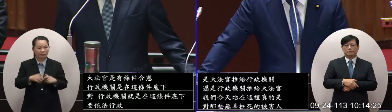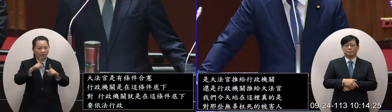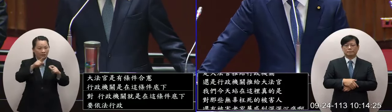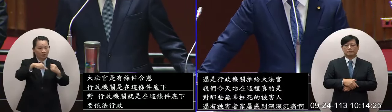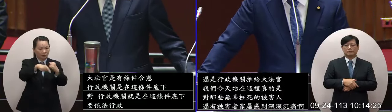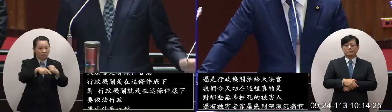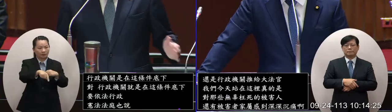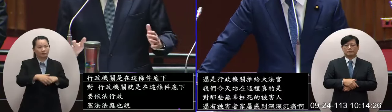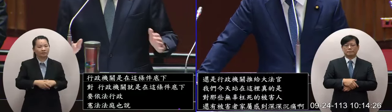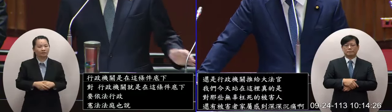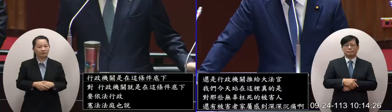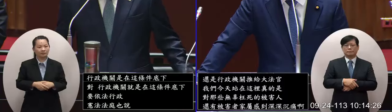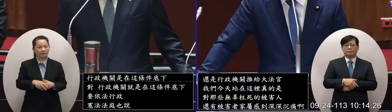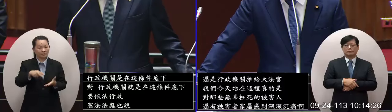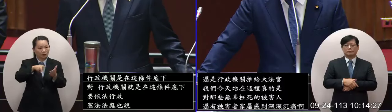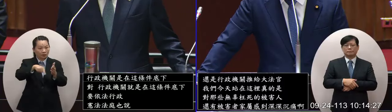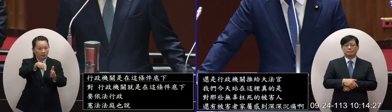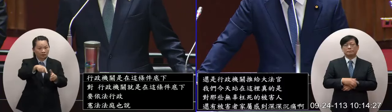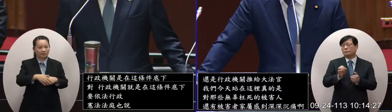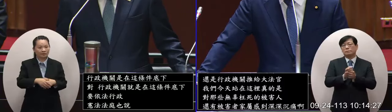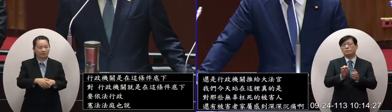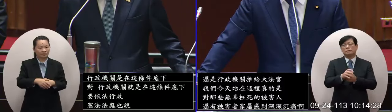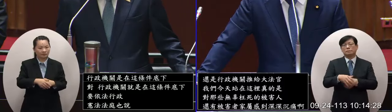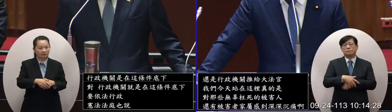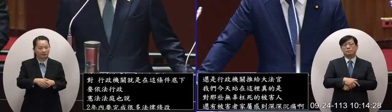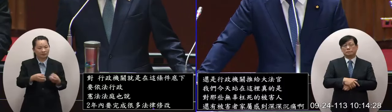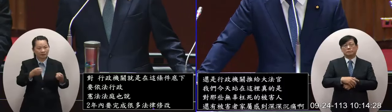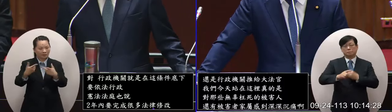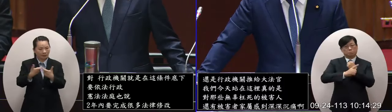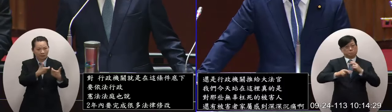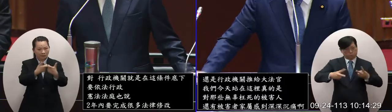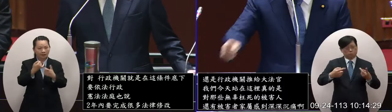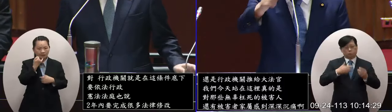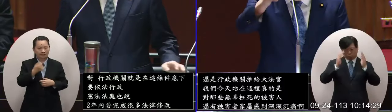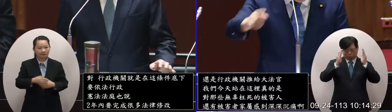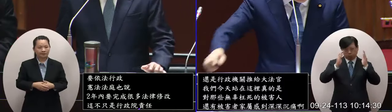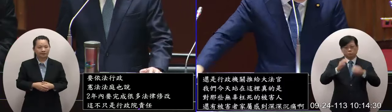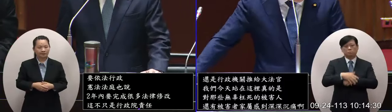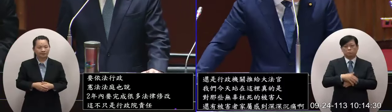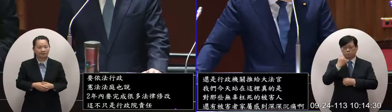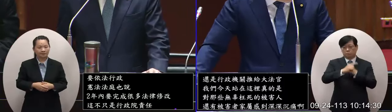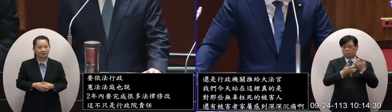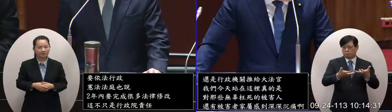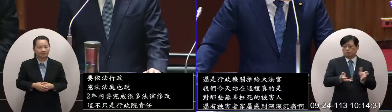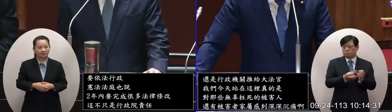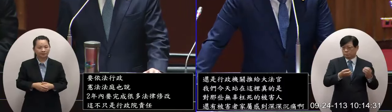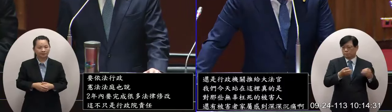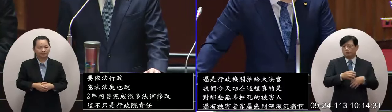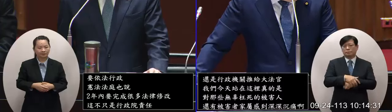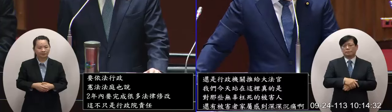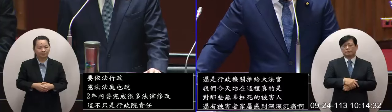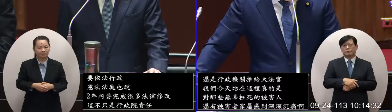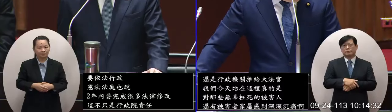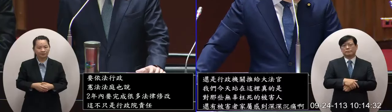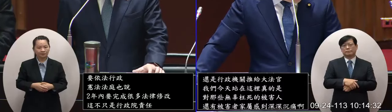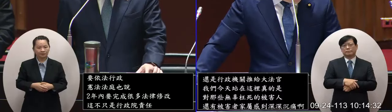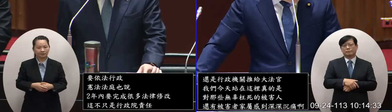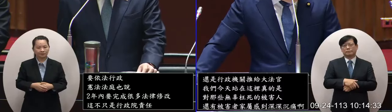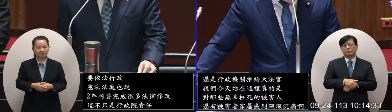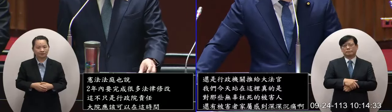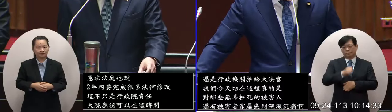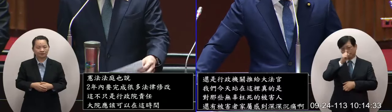也应该可以在这个时间内跟行政院互相来配合。 所以修法工作我们好好做啊，我跟法务部去参商啊。好，